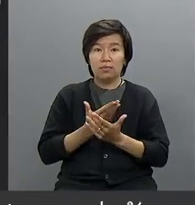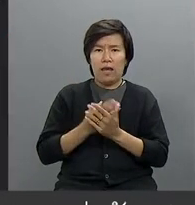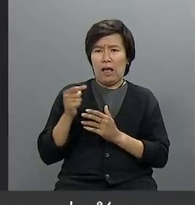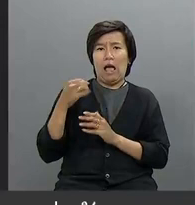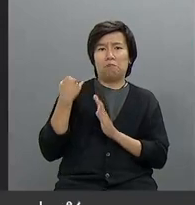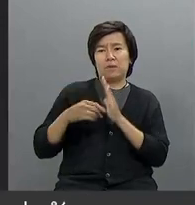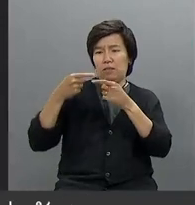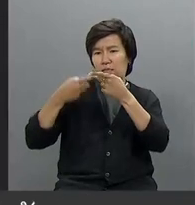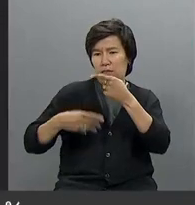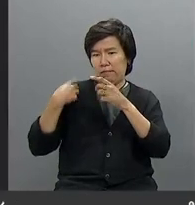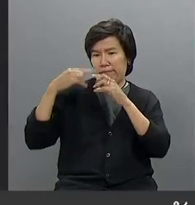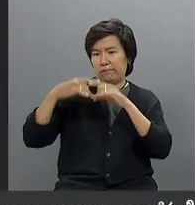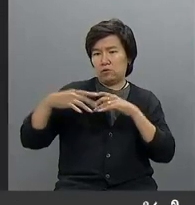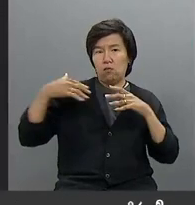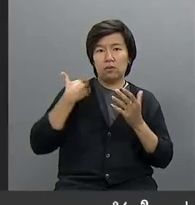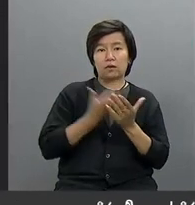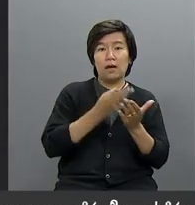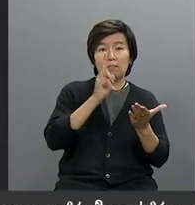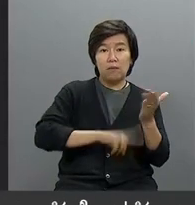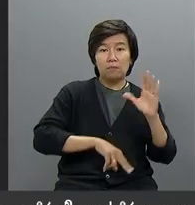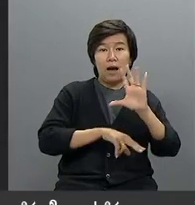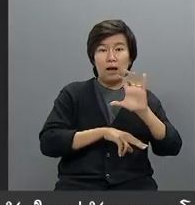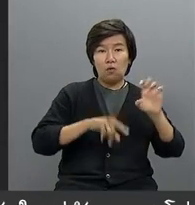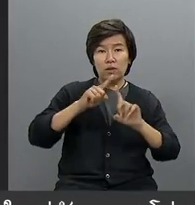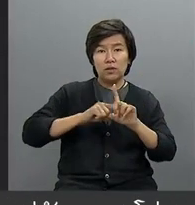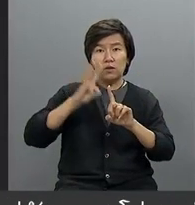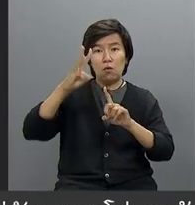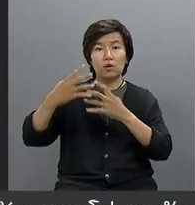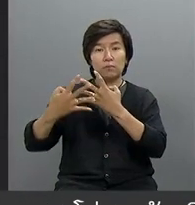บาทหรือว่าจำคุกไม่เกินหนึ่งเดือนหรือทั้งจำทั้งปรับและเมื่อได้รับบริจาคมาแล้วก็ต้องทำตามวัตถุประสงค์ของการรับบริจาคด้วยหากนำเงินมาใช้ผิดวัตถุประสงค์มีโทษปรับไม่เกิน500บาทจำคุกไม่เกิน 6เดือน